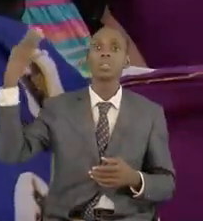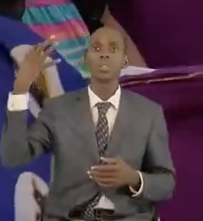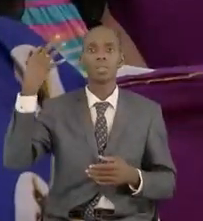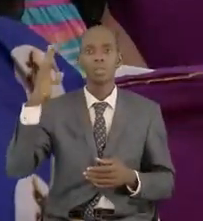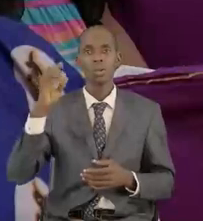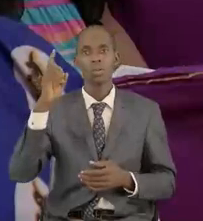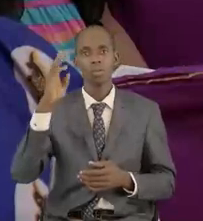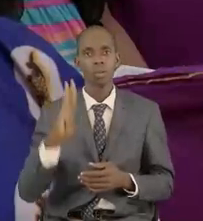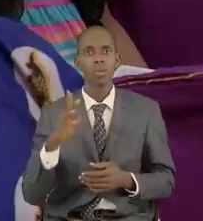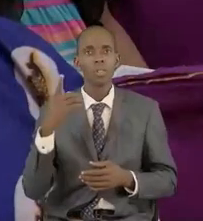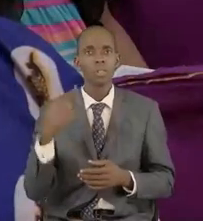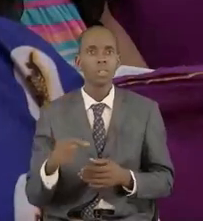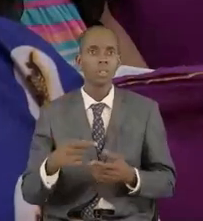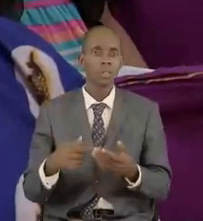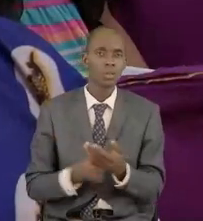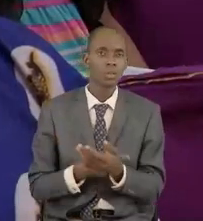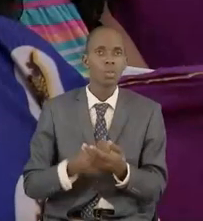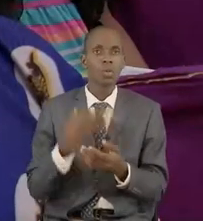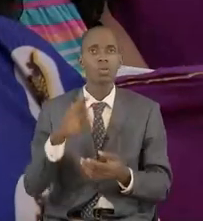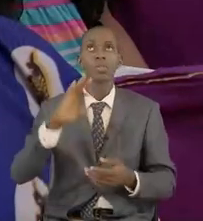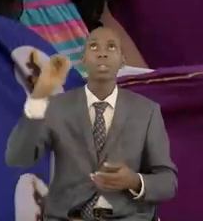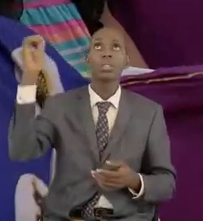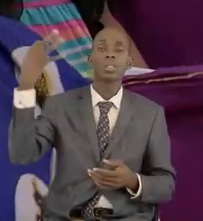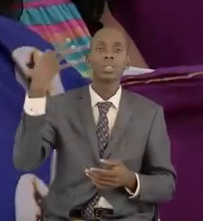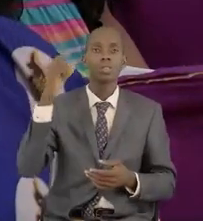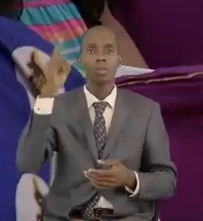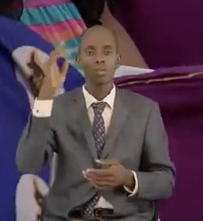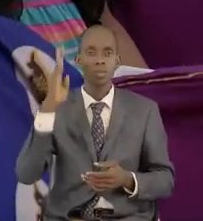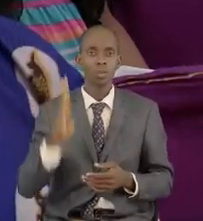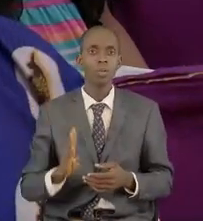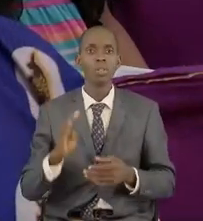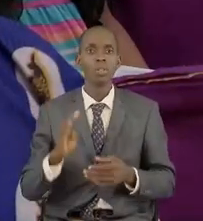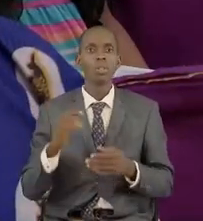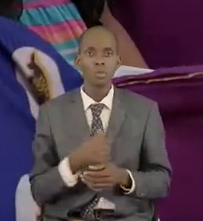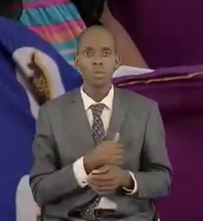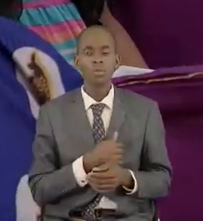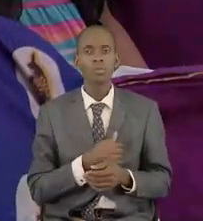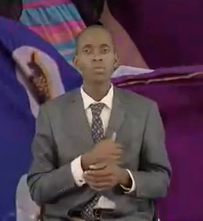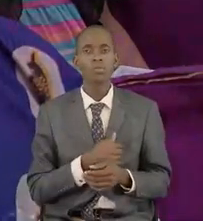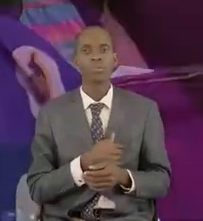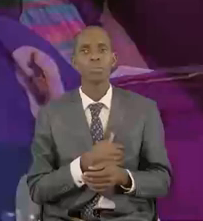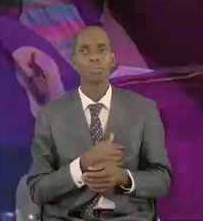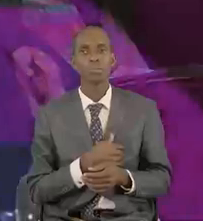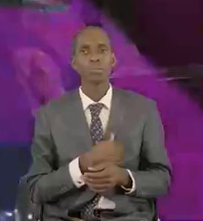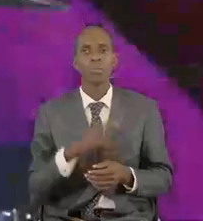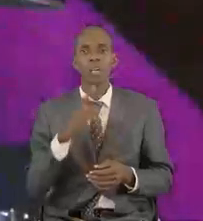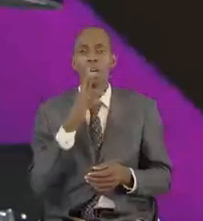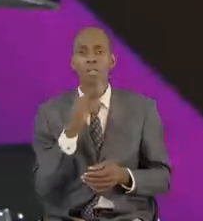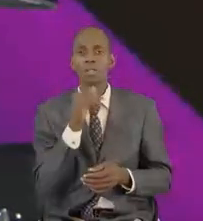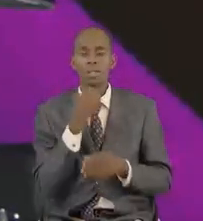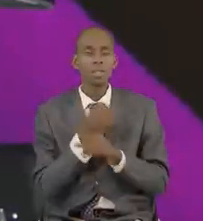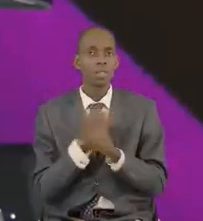de Dieu l'évangile de la grâce de Dieu que tu n'es pas sauvé par les œuvres ne sont pas